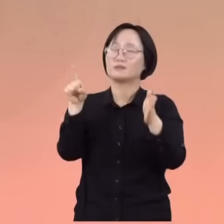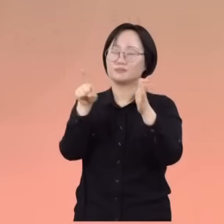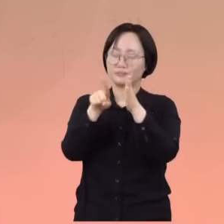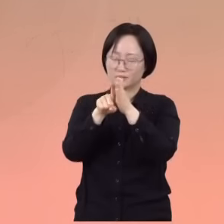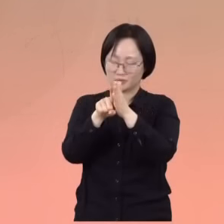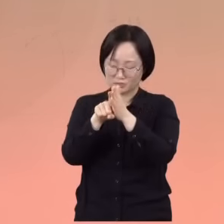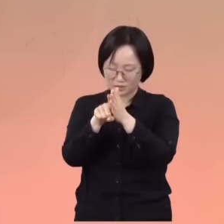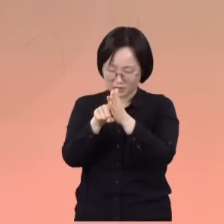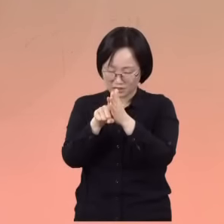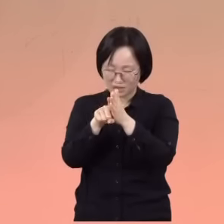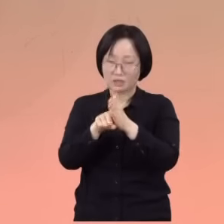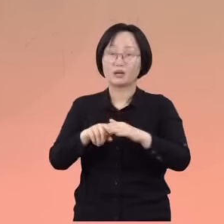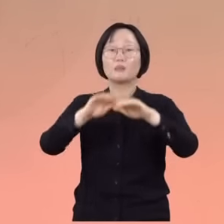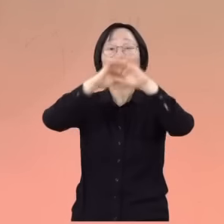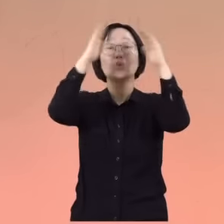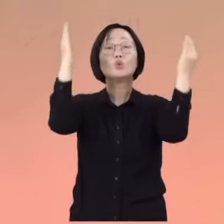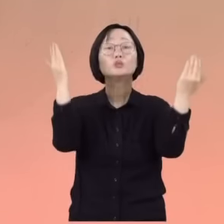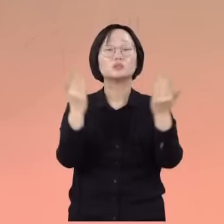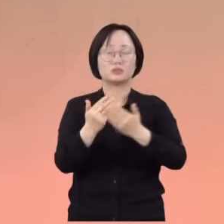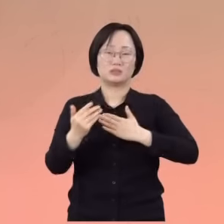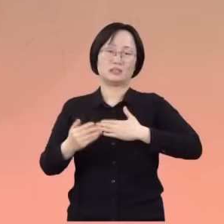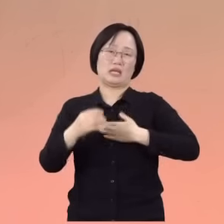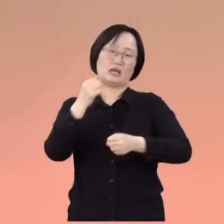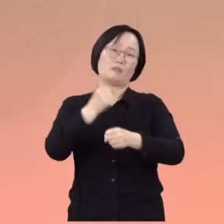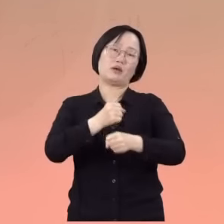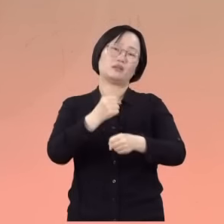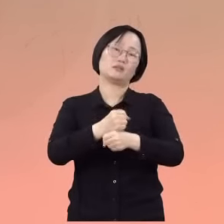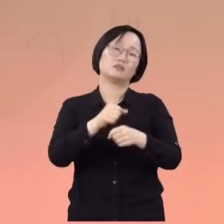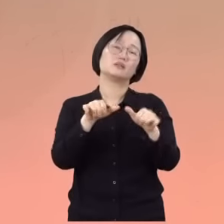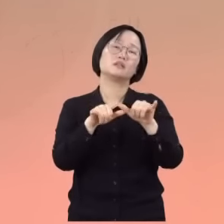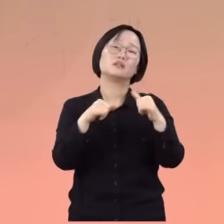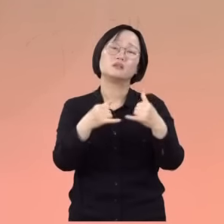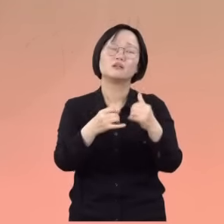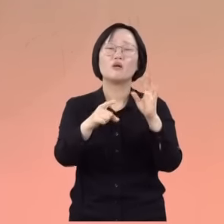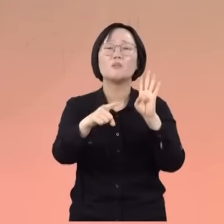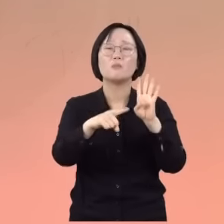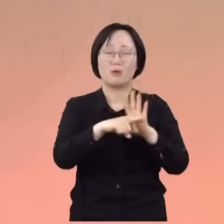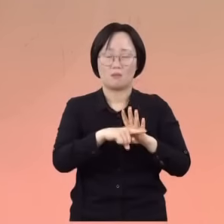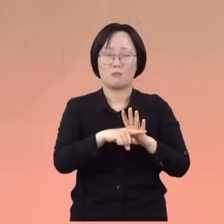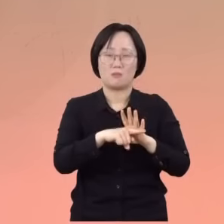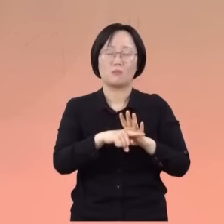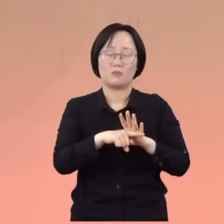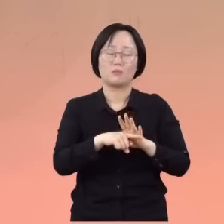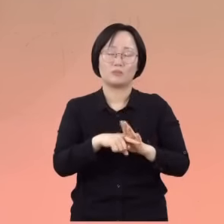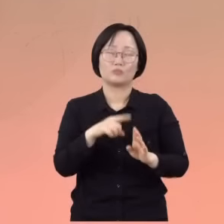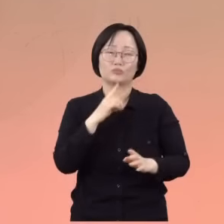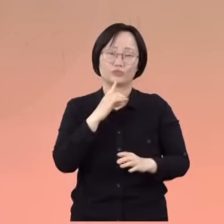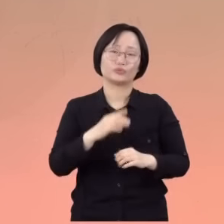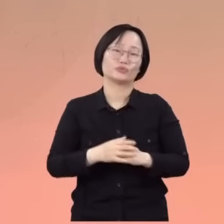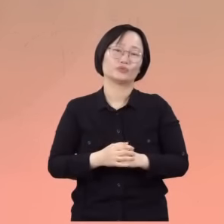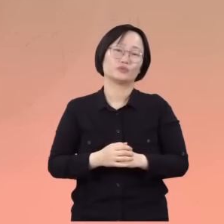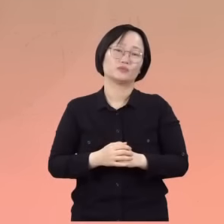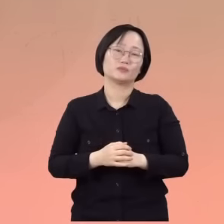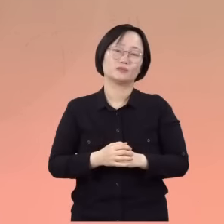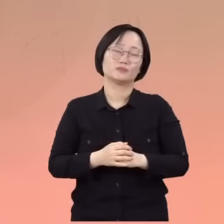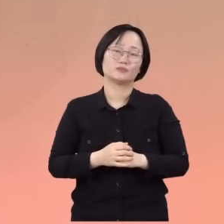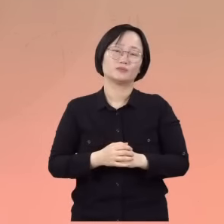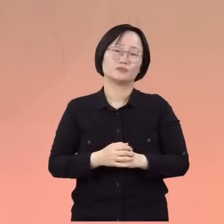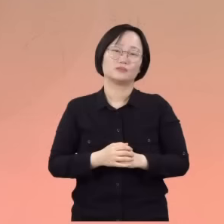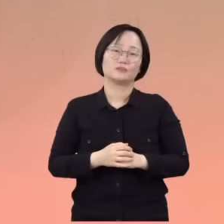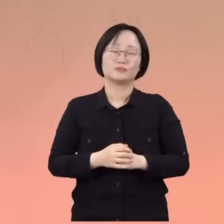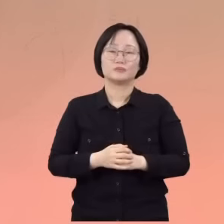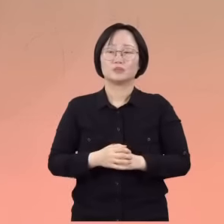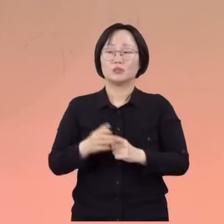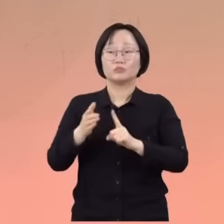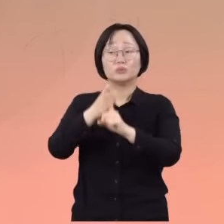인연법 있니다라는 것을 꿰뚫어 보면서 오직 간절히 부처님을 향해서